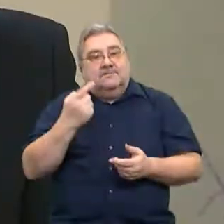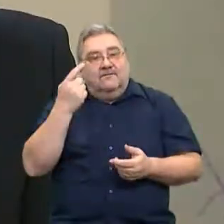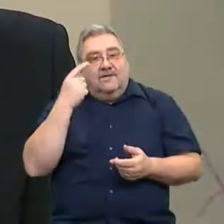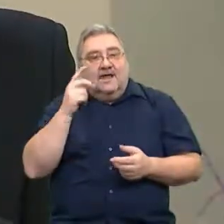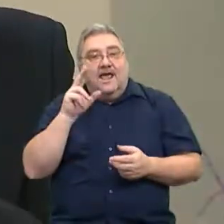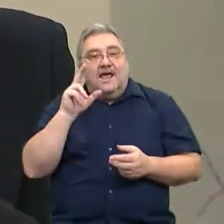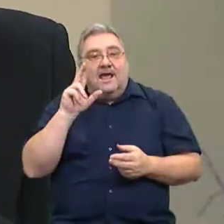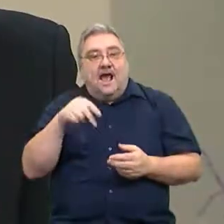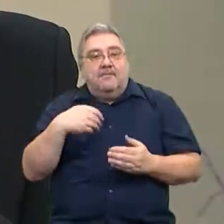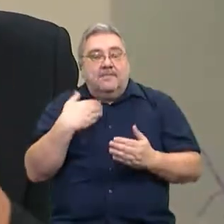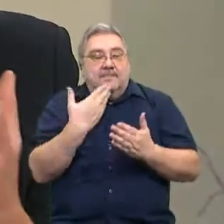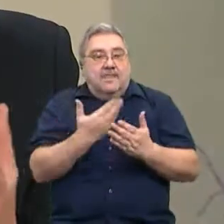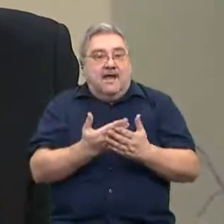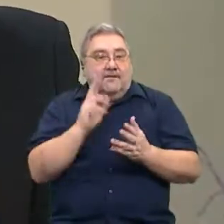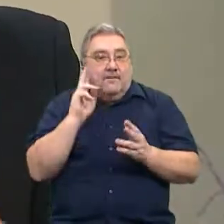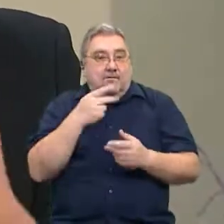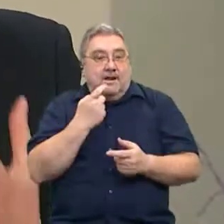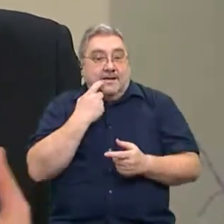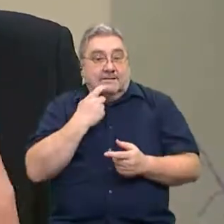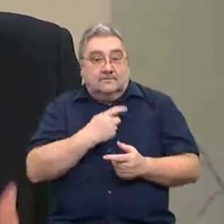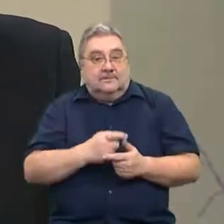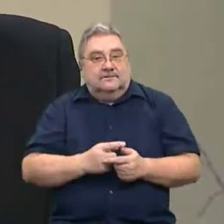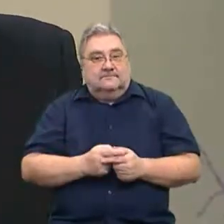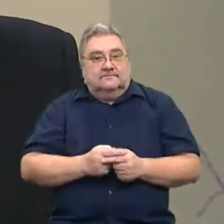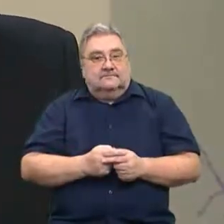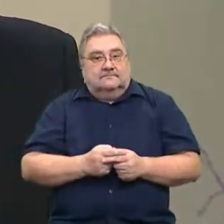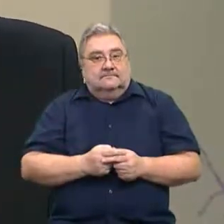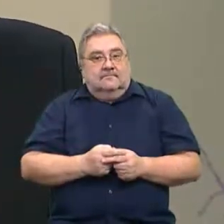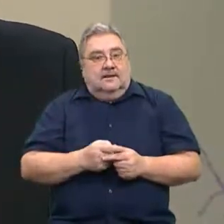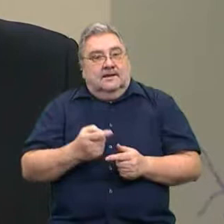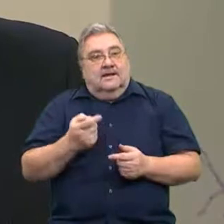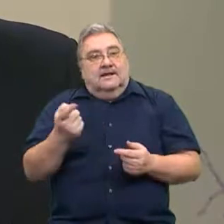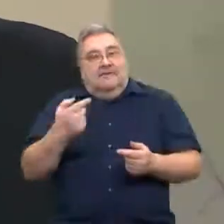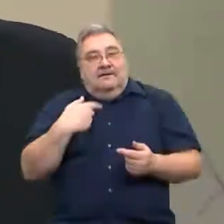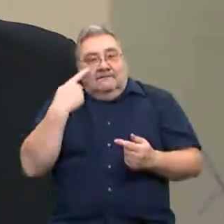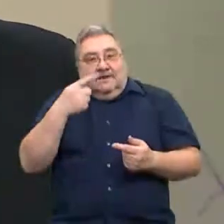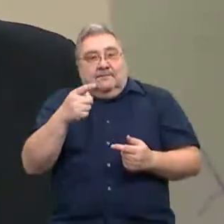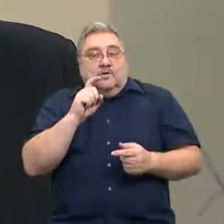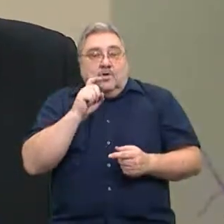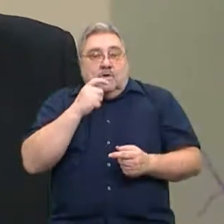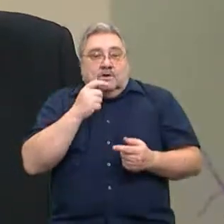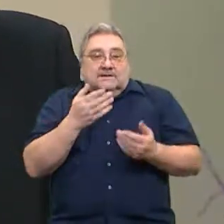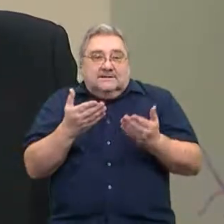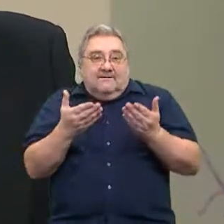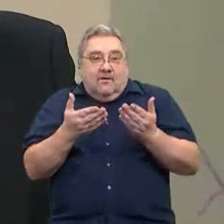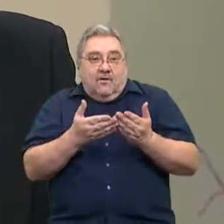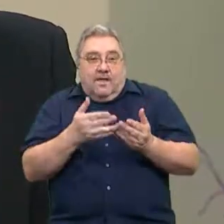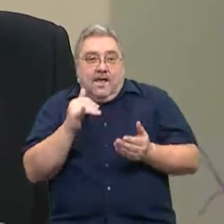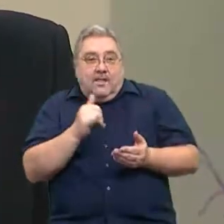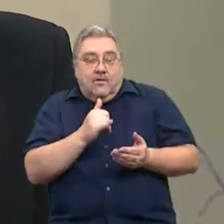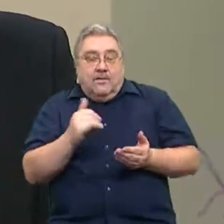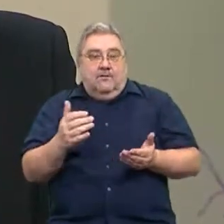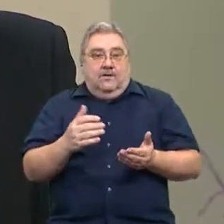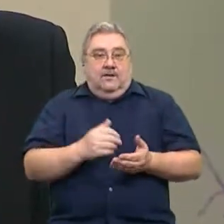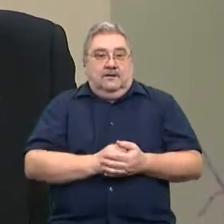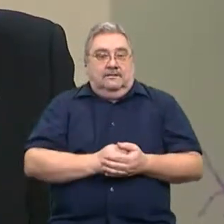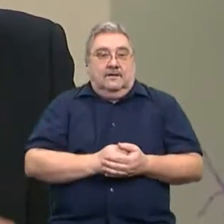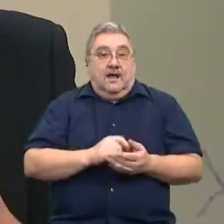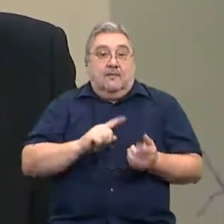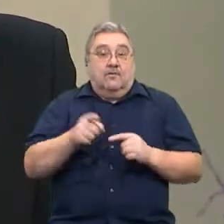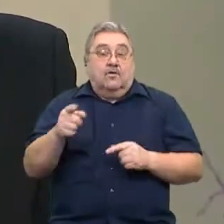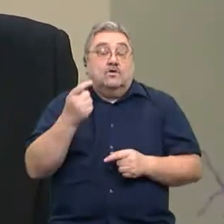implantáty zavádíme, a umíme ty povrchy si zobrazit tak, jestli ta kost je vhodná pro tu implantaci, a zase pro toho